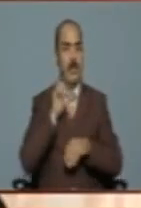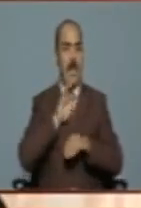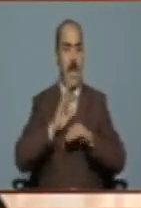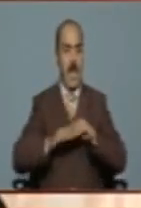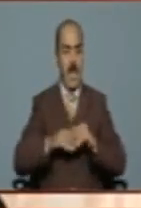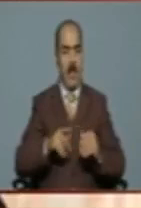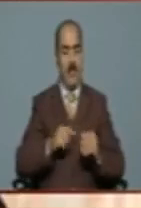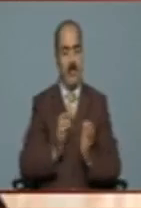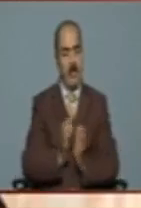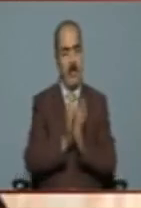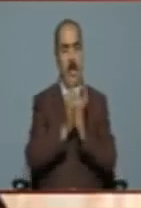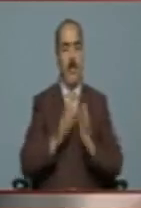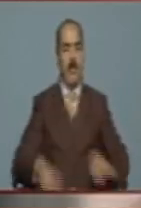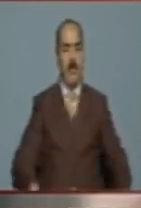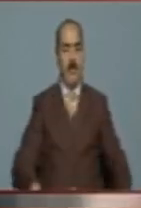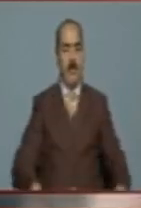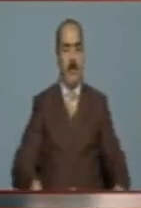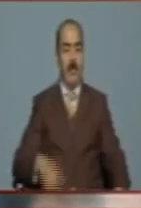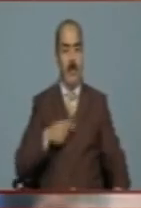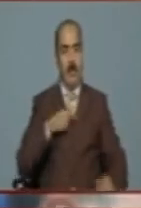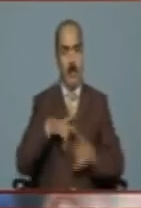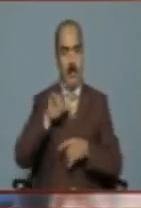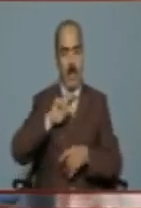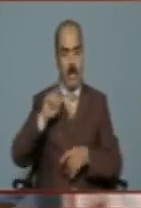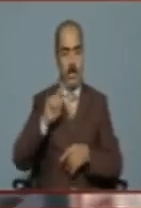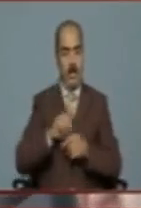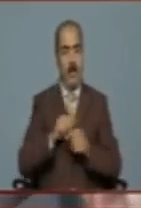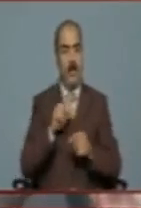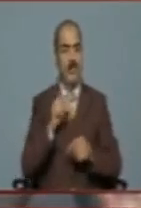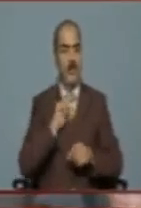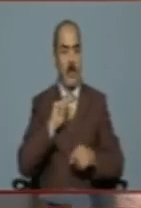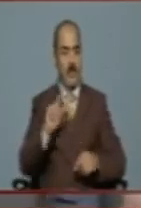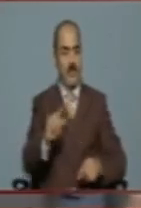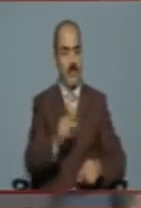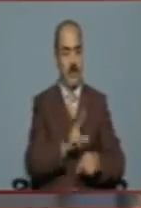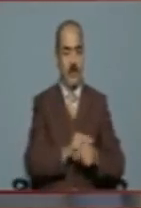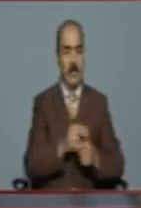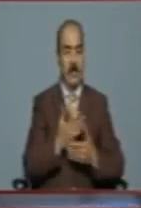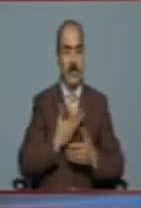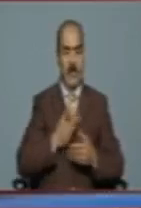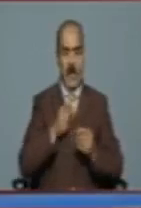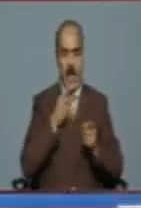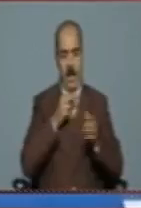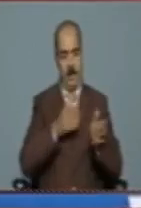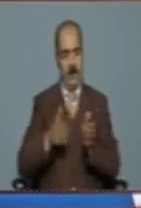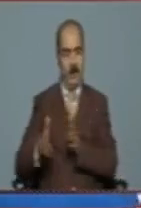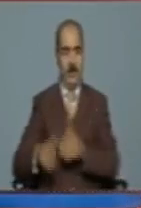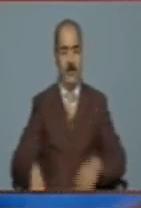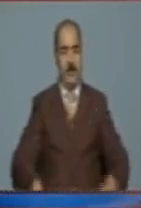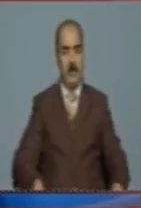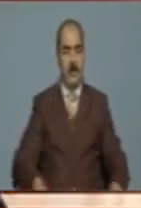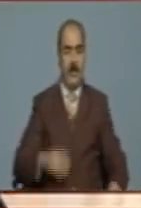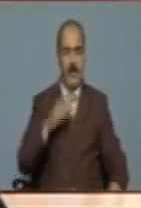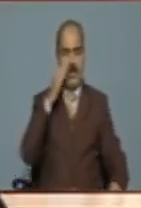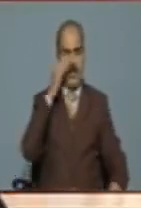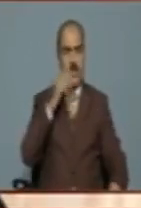والتضامن الاجتماعي والهجرة والتنمية المحلية، وإن اسمحوا لي أخرج عن السياق وأشكر السادة